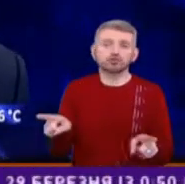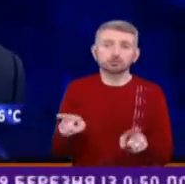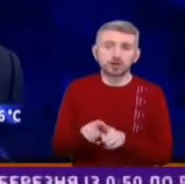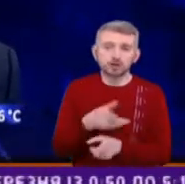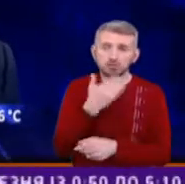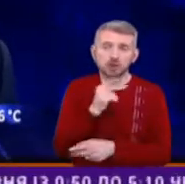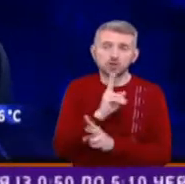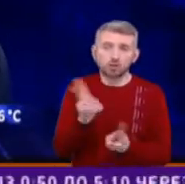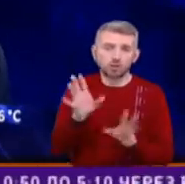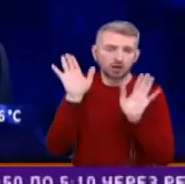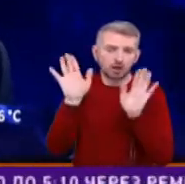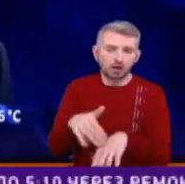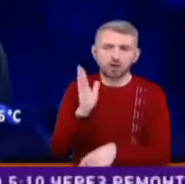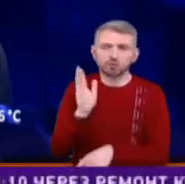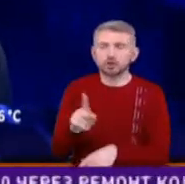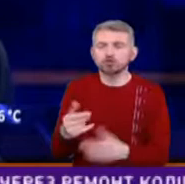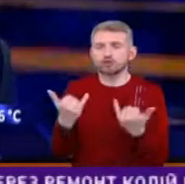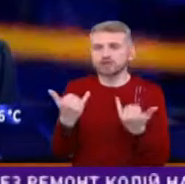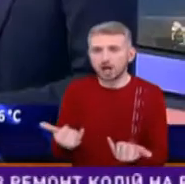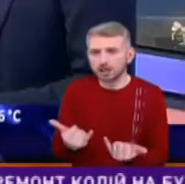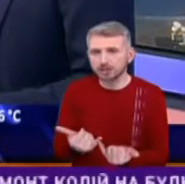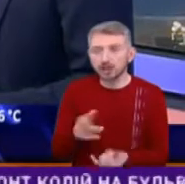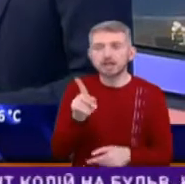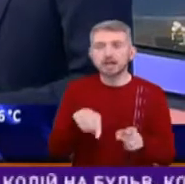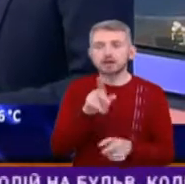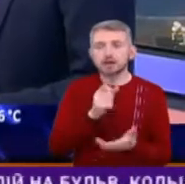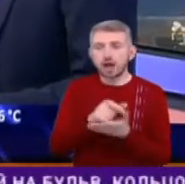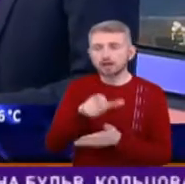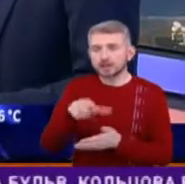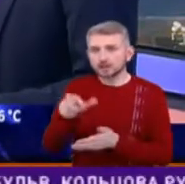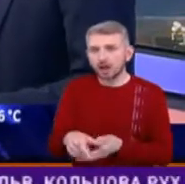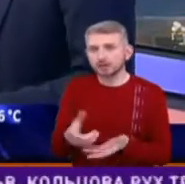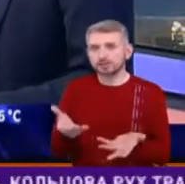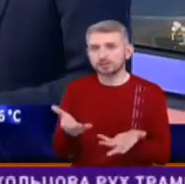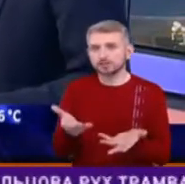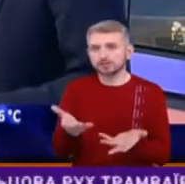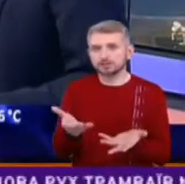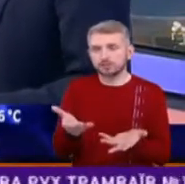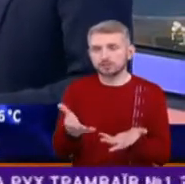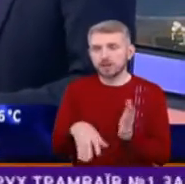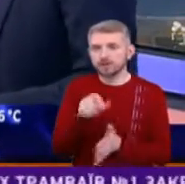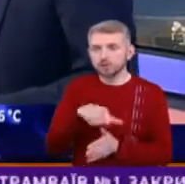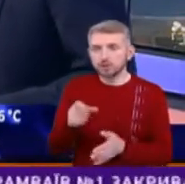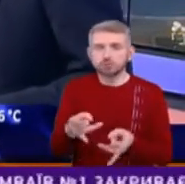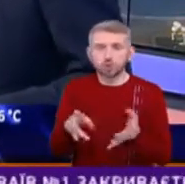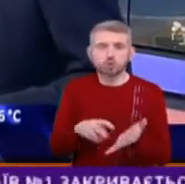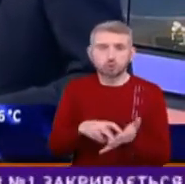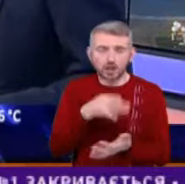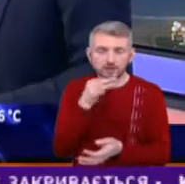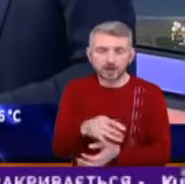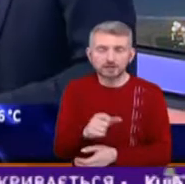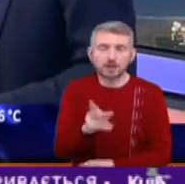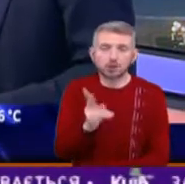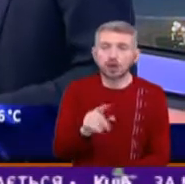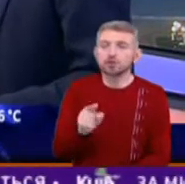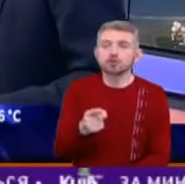нема нікого, то вже хай буде, що це зараз. Деякі кандидати просто, деякі виборці просто бояться сказати за кого.